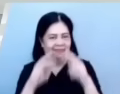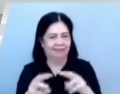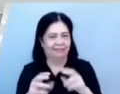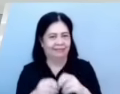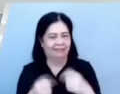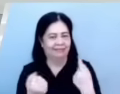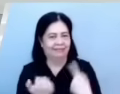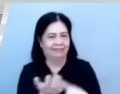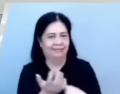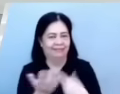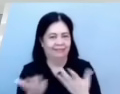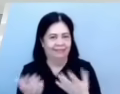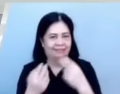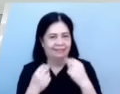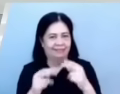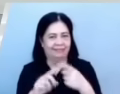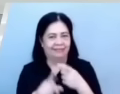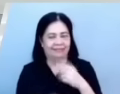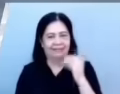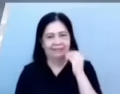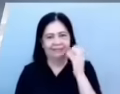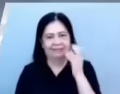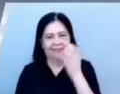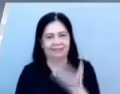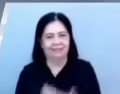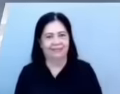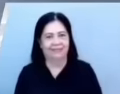balita, hatid ni Darlene Kai.